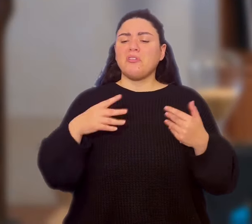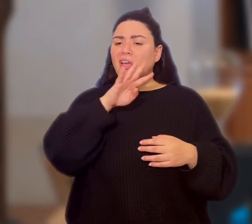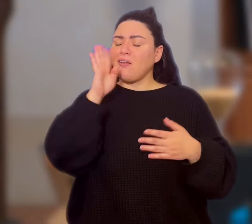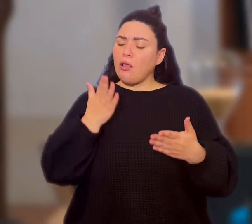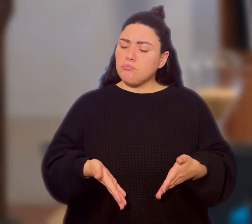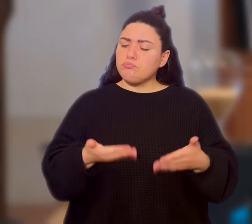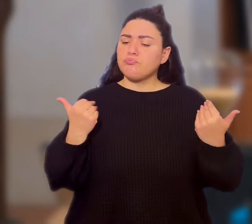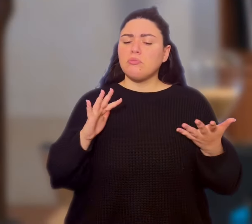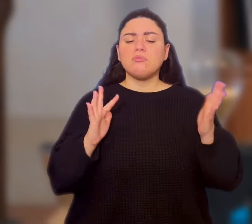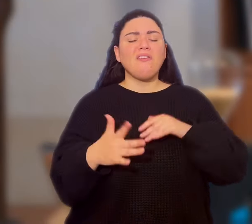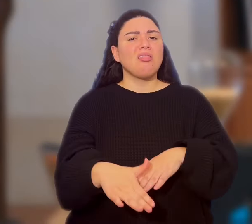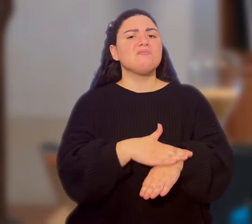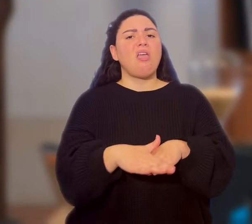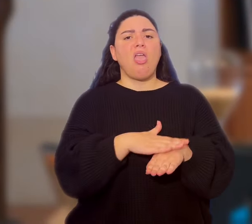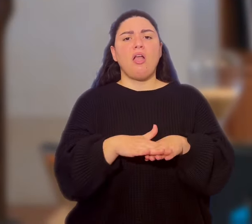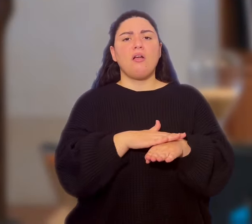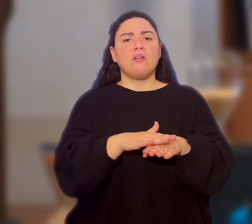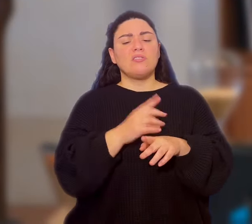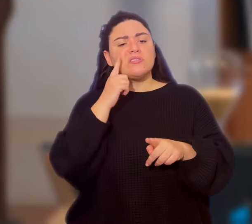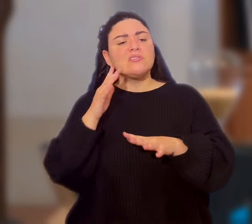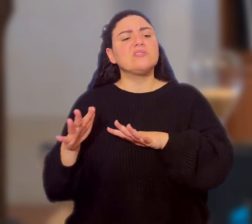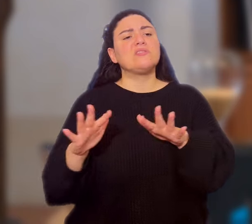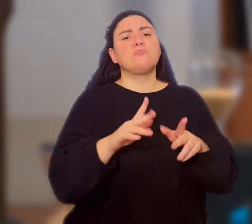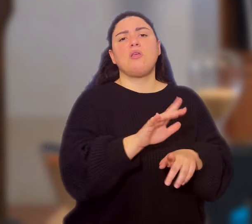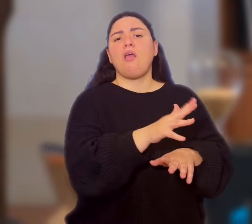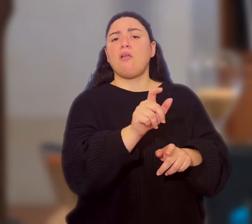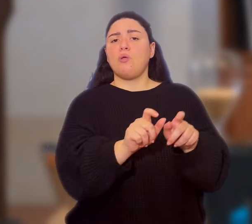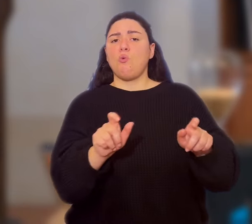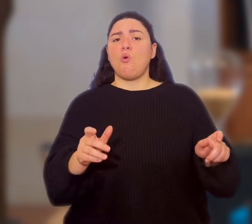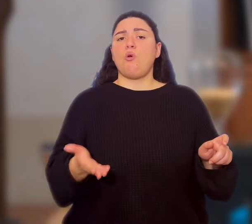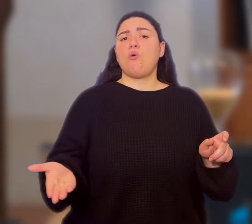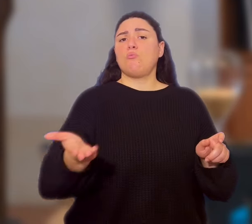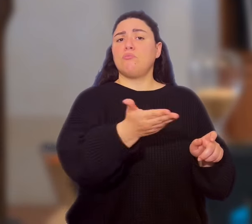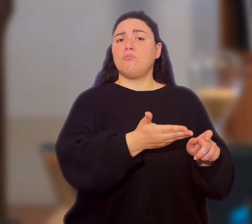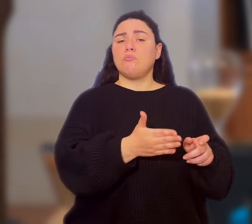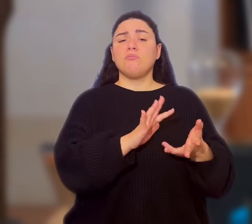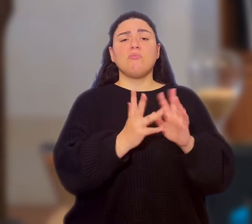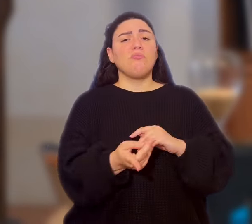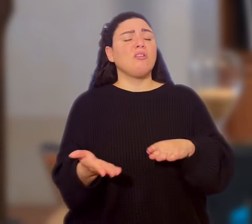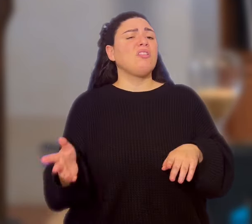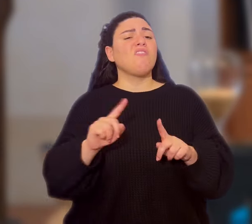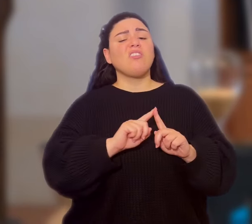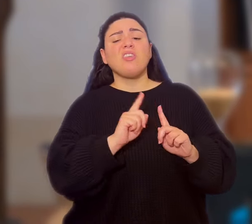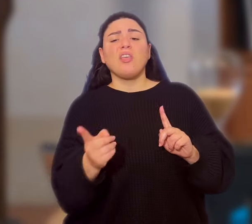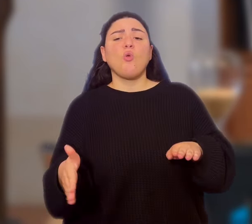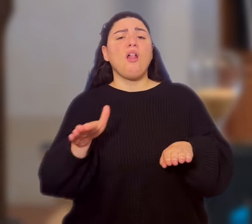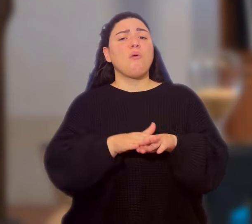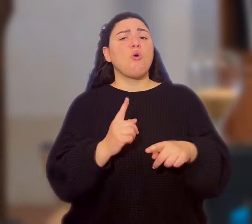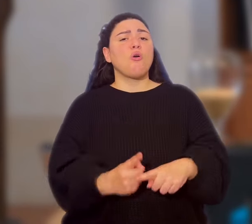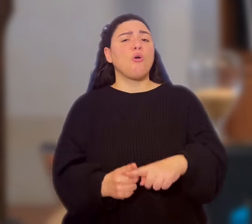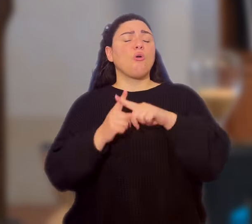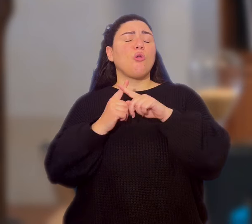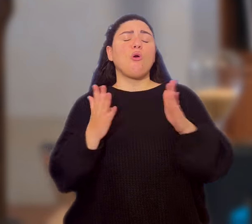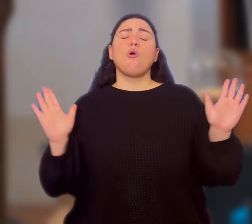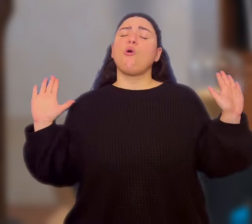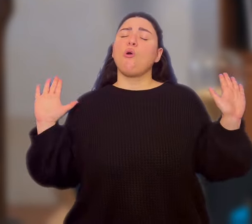agli uomini e continua facendosi obbediente fino alla morte e alla morte di croce per questo Dio lo